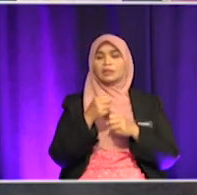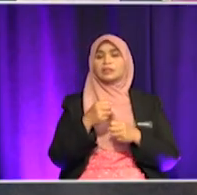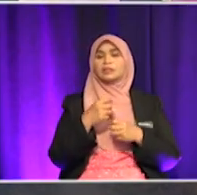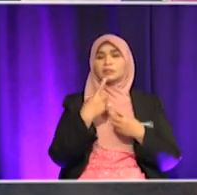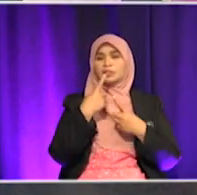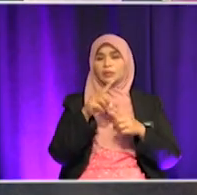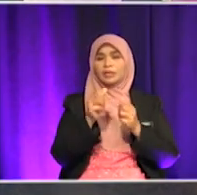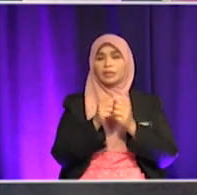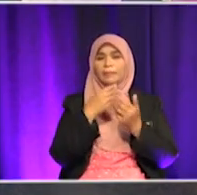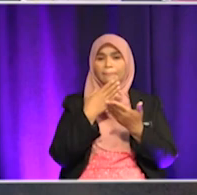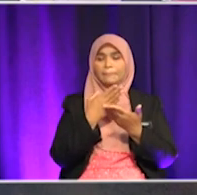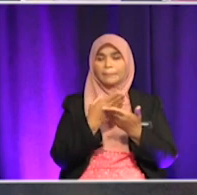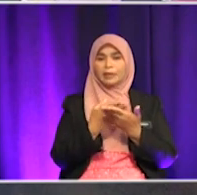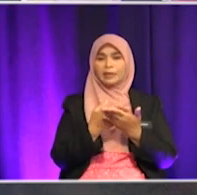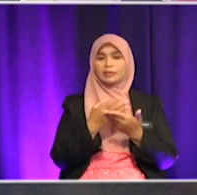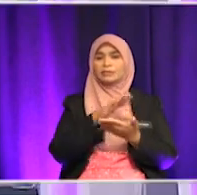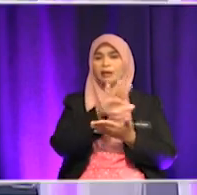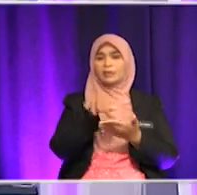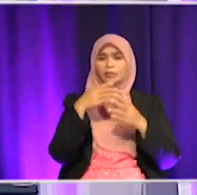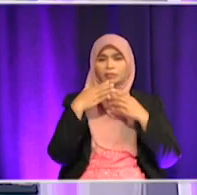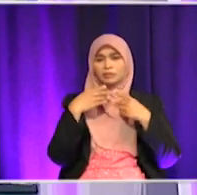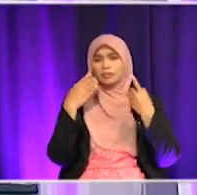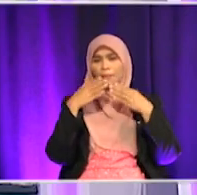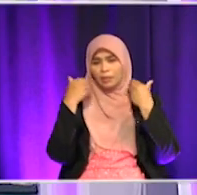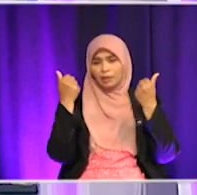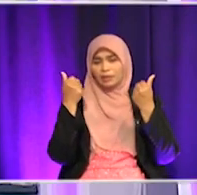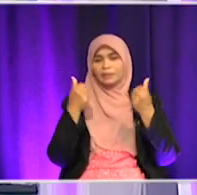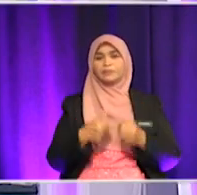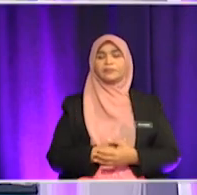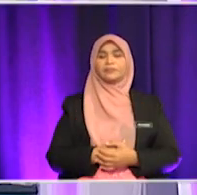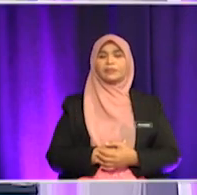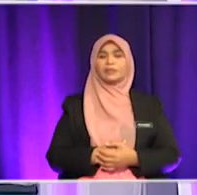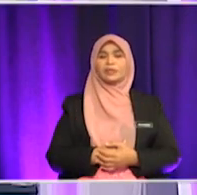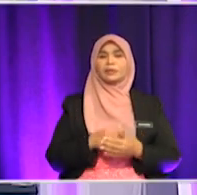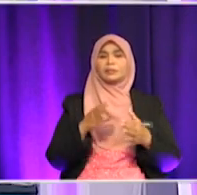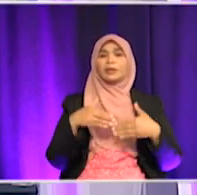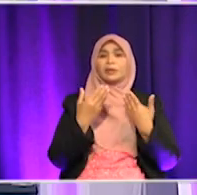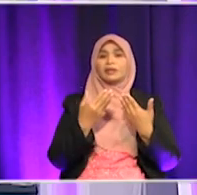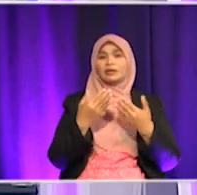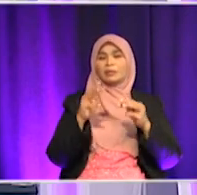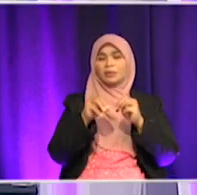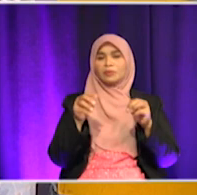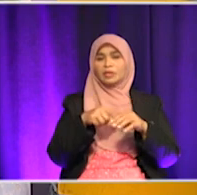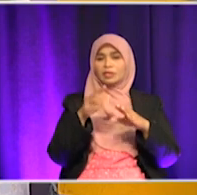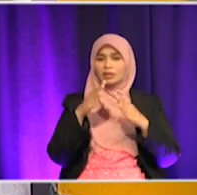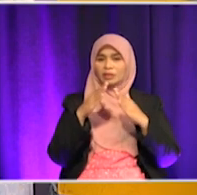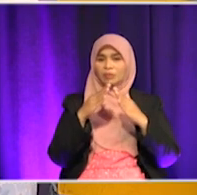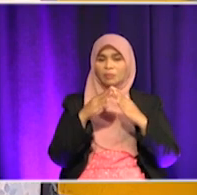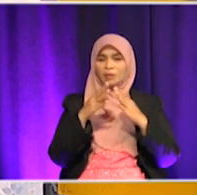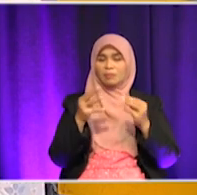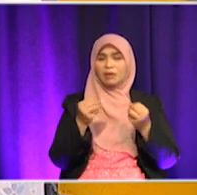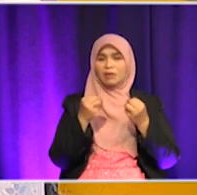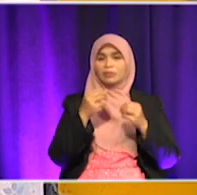Jadi, kena nak tanya cikgu juga, macam mana kawan-kawan kita dekat rumah nak dapatkan latihan pengukuhan cikgu dekat mana? Okey, sebab pengukuhan tu perlu kan? Okey,